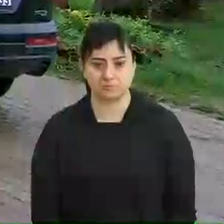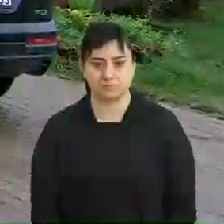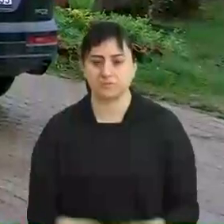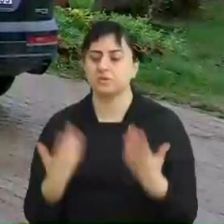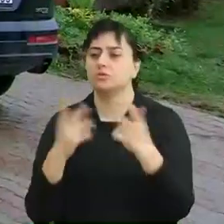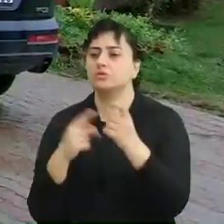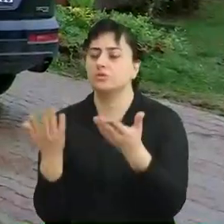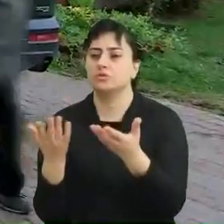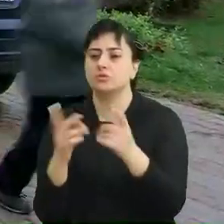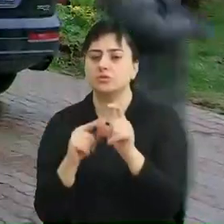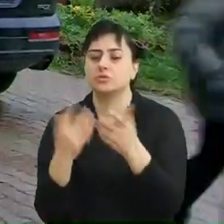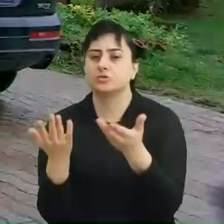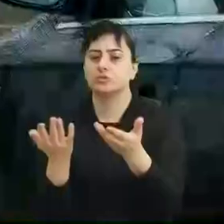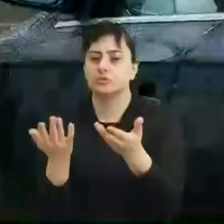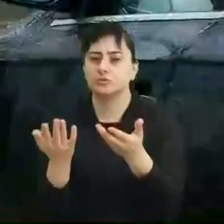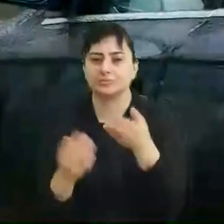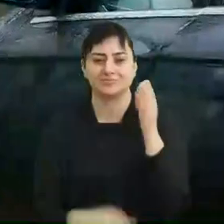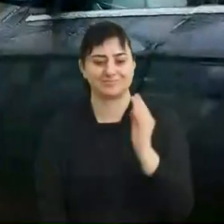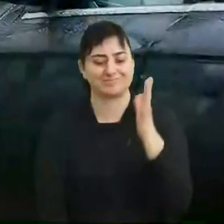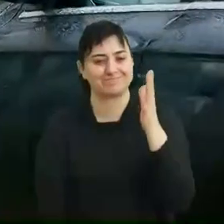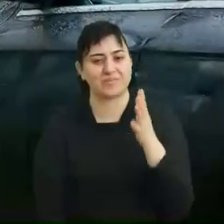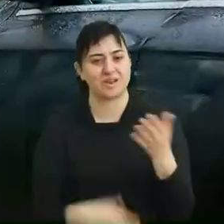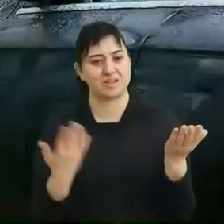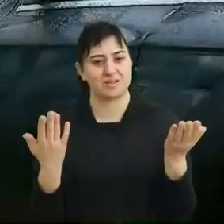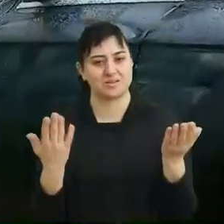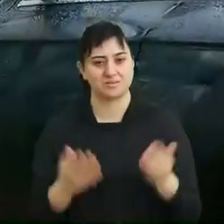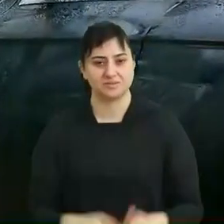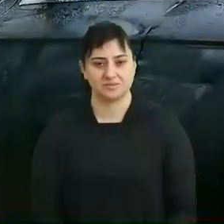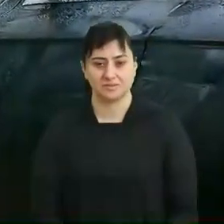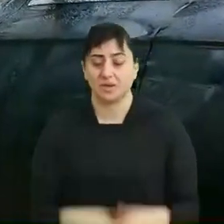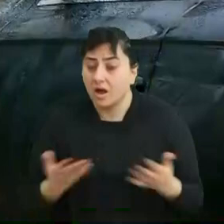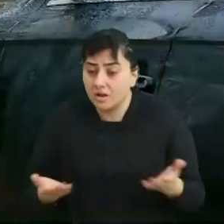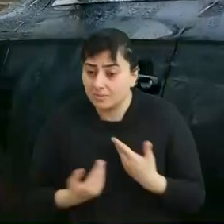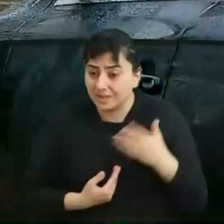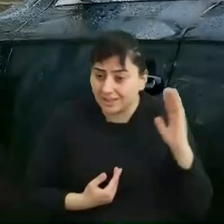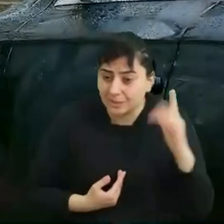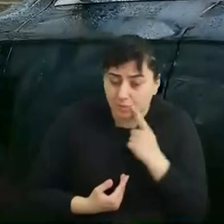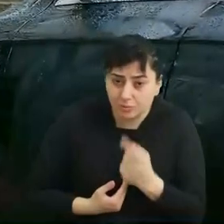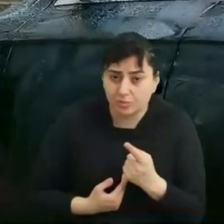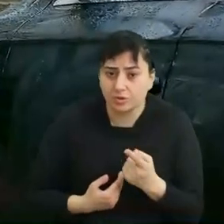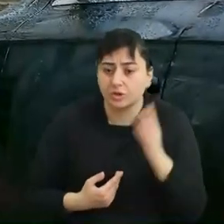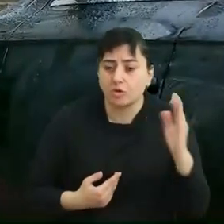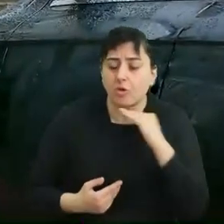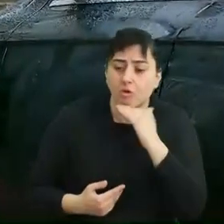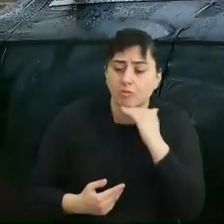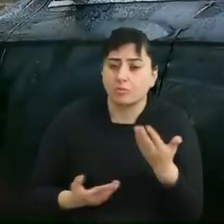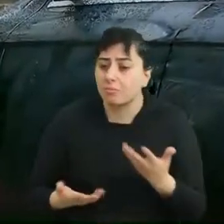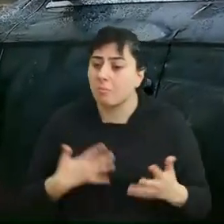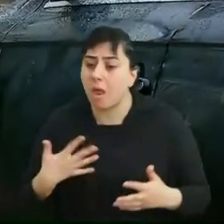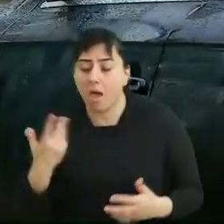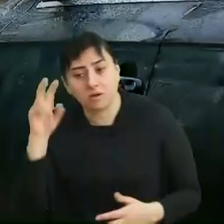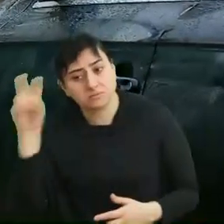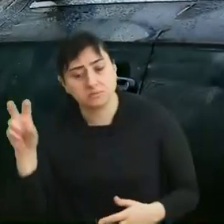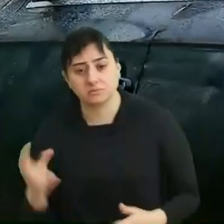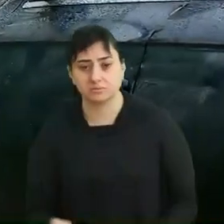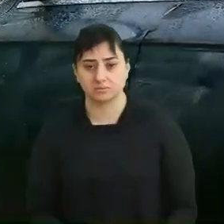Ya Şükrü. Şükrü. Allah Allah. Hayır, gideyim diyorum. Bu sefer de gidemiyorum. Ne olduğunu merak